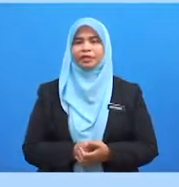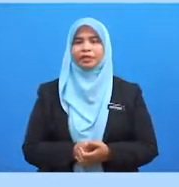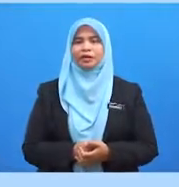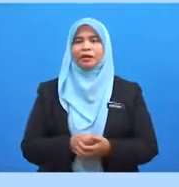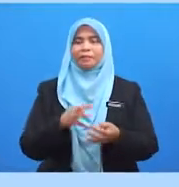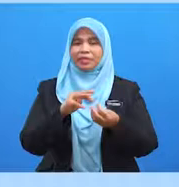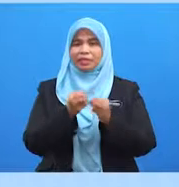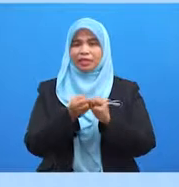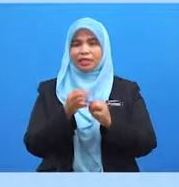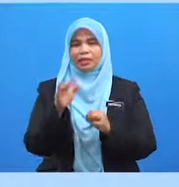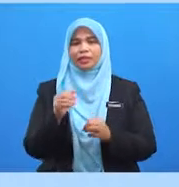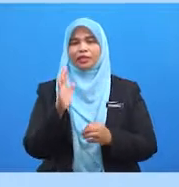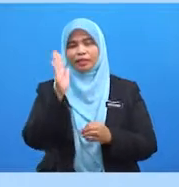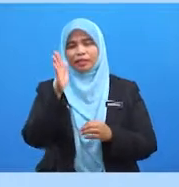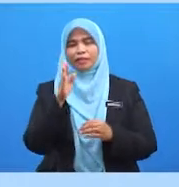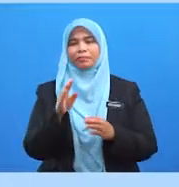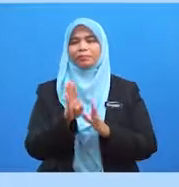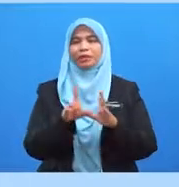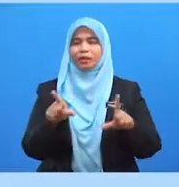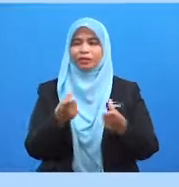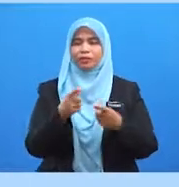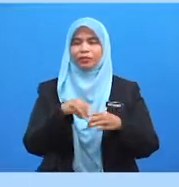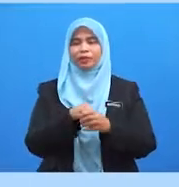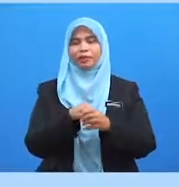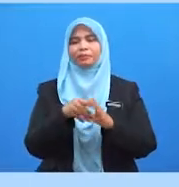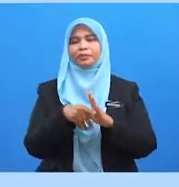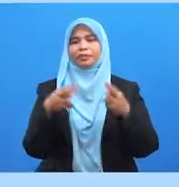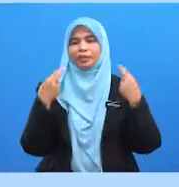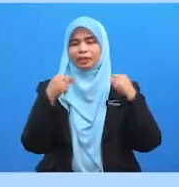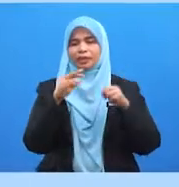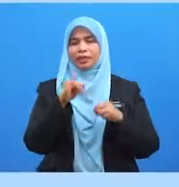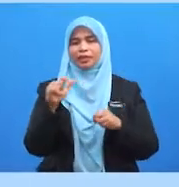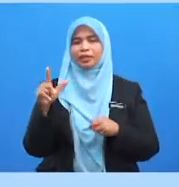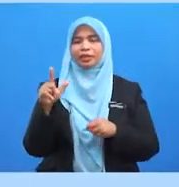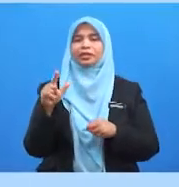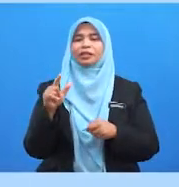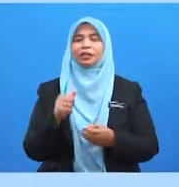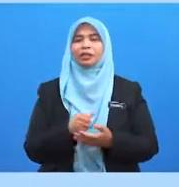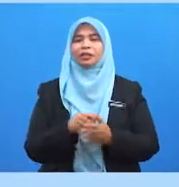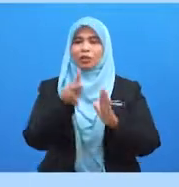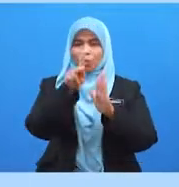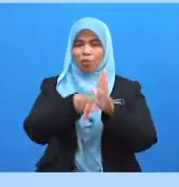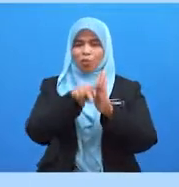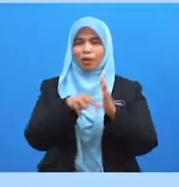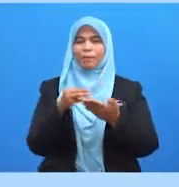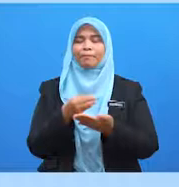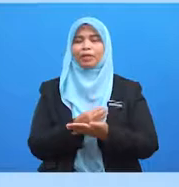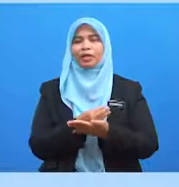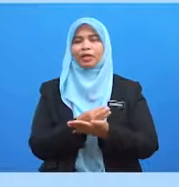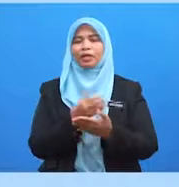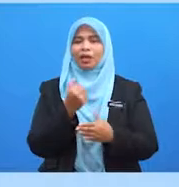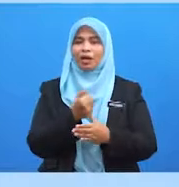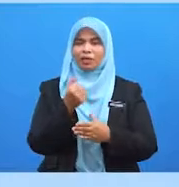Risiko dan masalah yang bakal timbul dalam perniagaan contohnya kekurangan modal